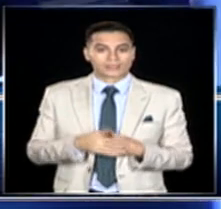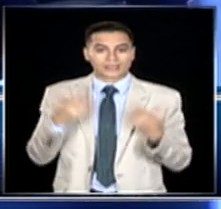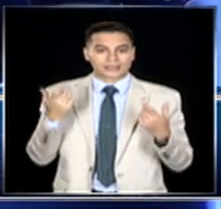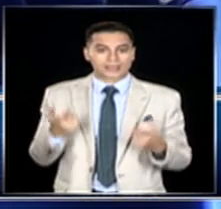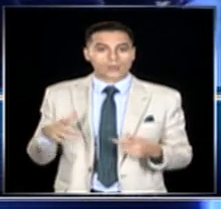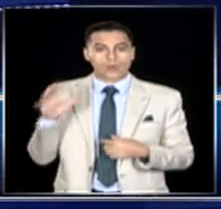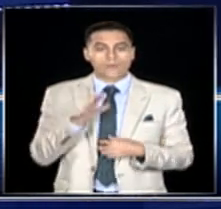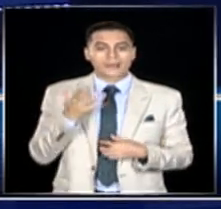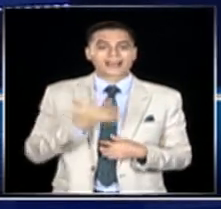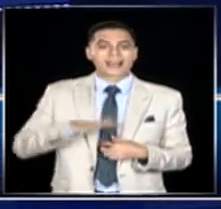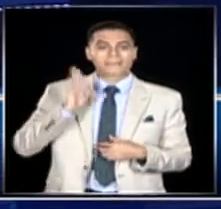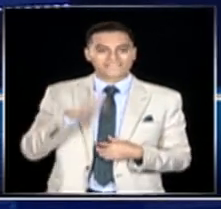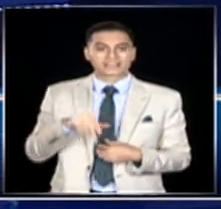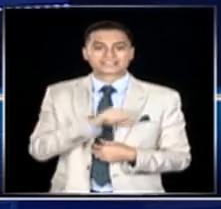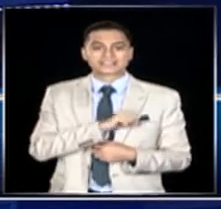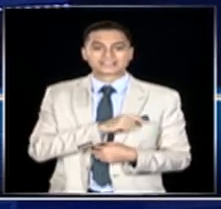ارتفاعه